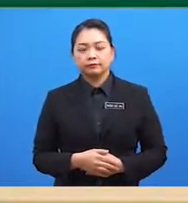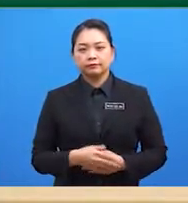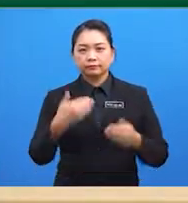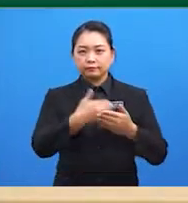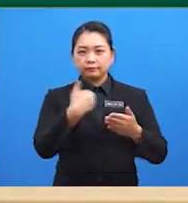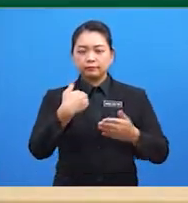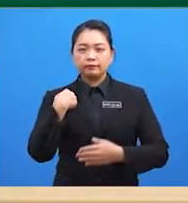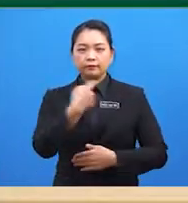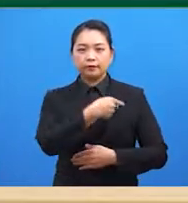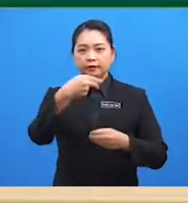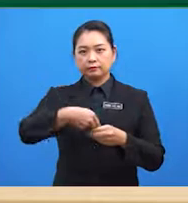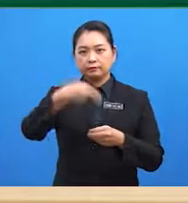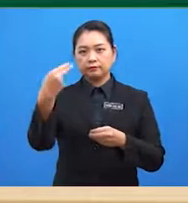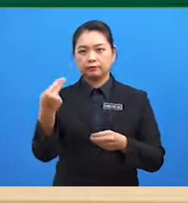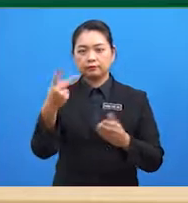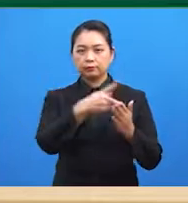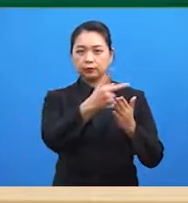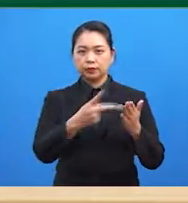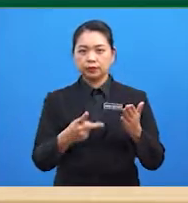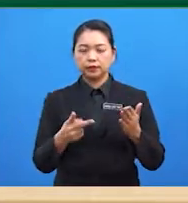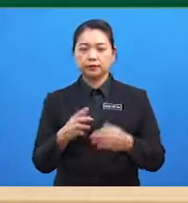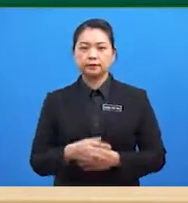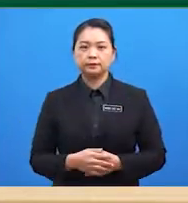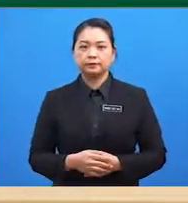Sebelum kita menghasilkan puisi,